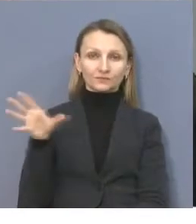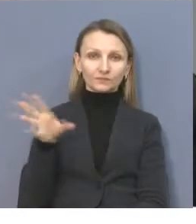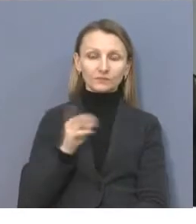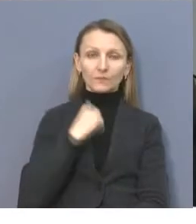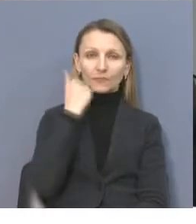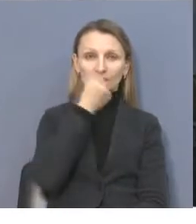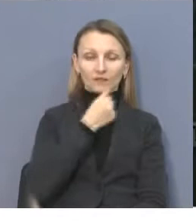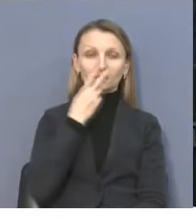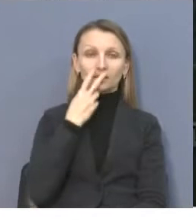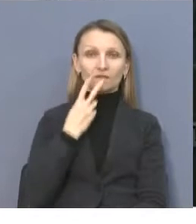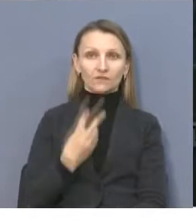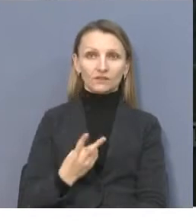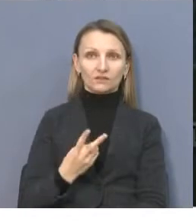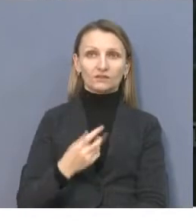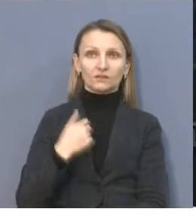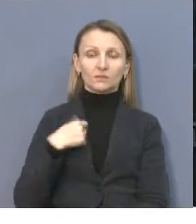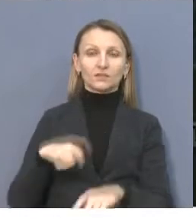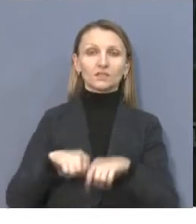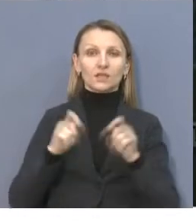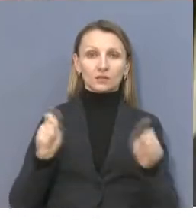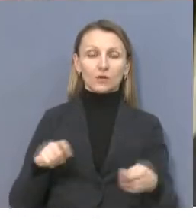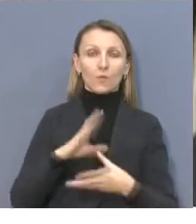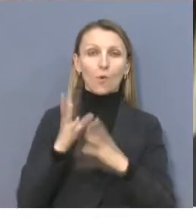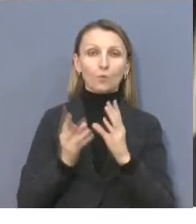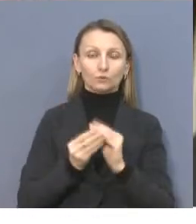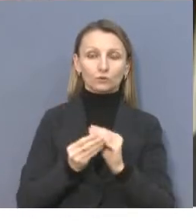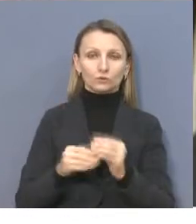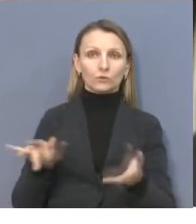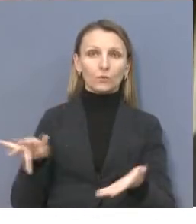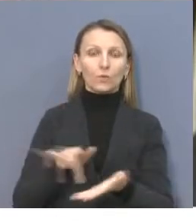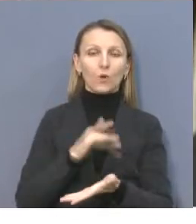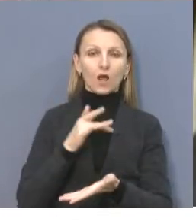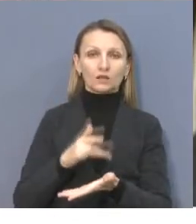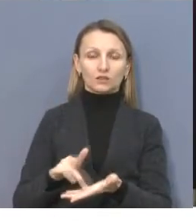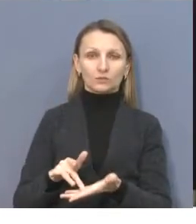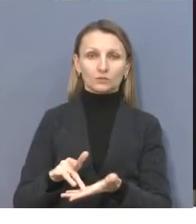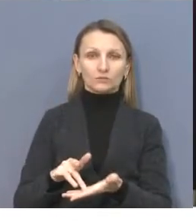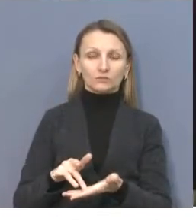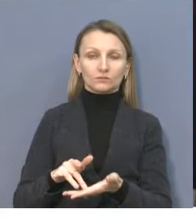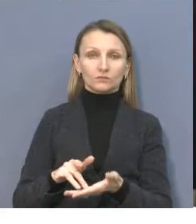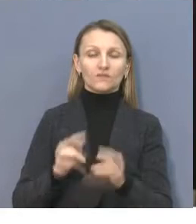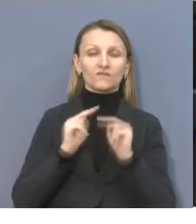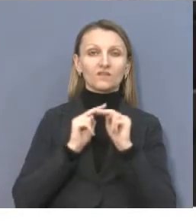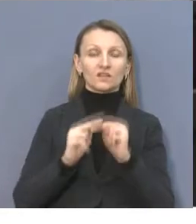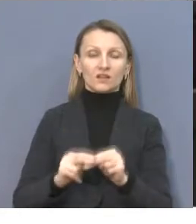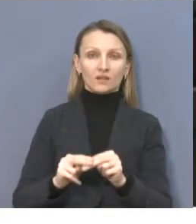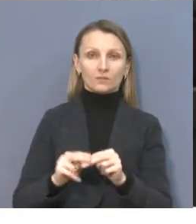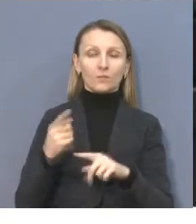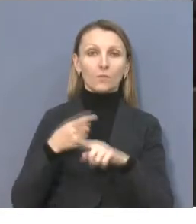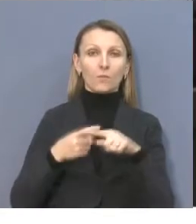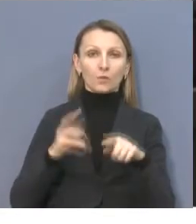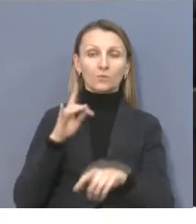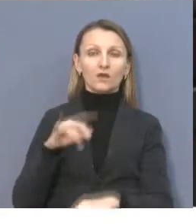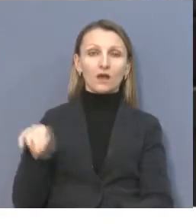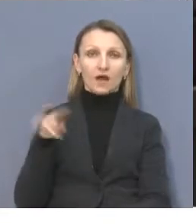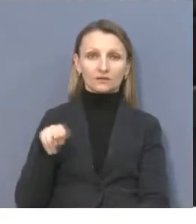мыши вот или образом нужно джем пушки и пол миллер и семье которая